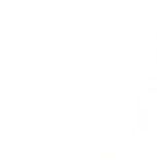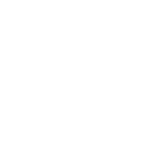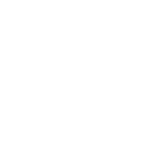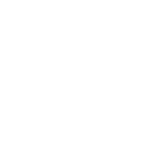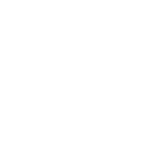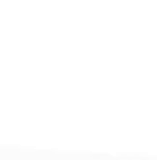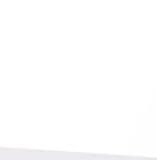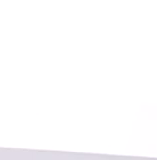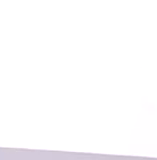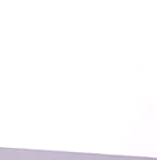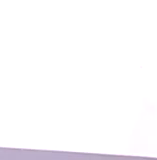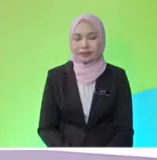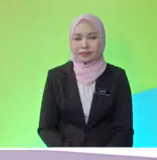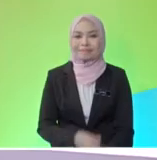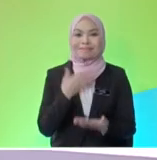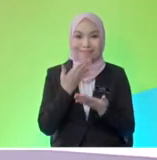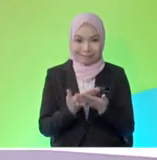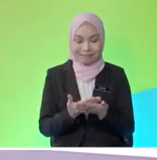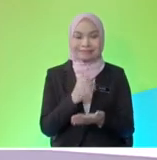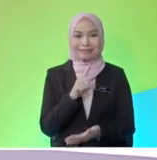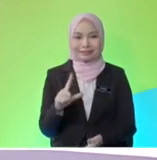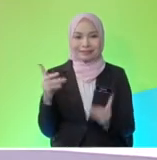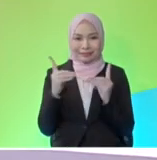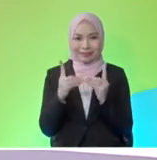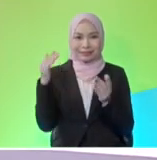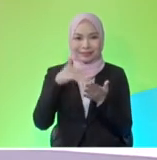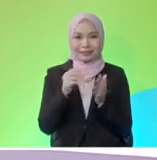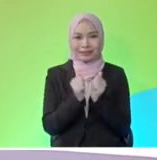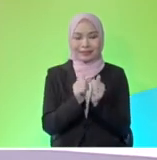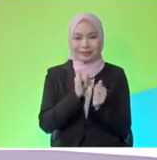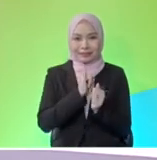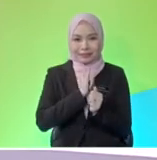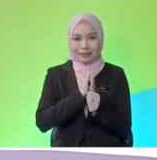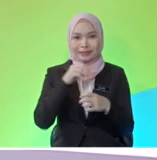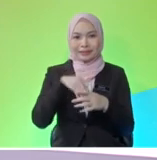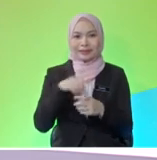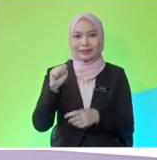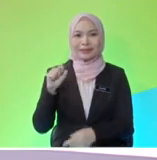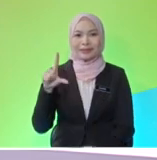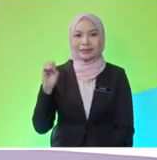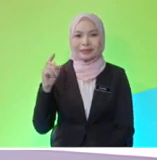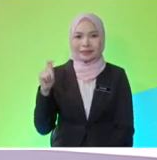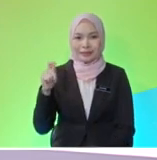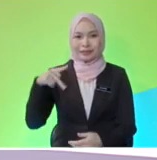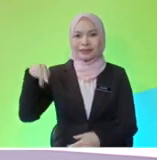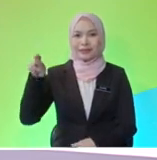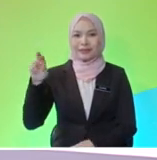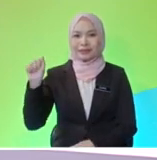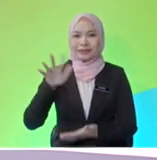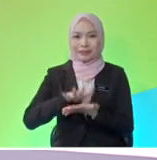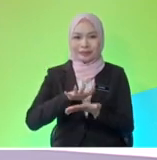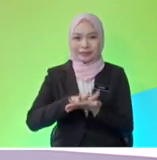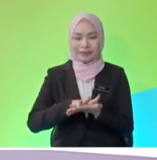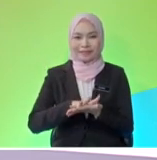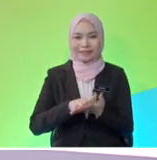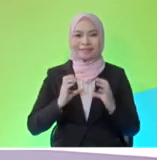KPM. Baiklah, kembali bersama saya Aiman Sufian dalam slot prasekolah. Cuba tengok tangan anda. Ada 10 jari kan? Jadi